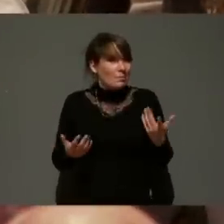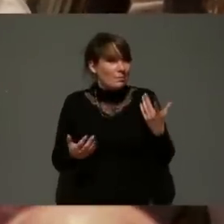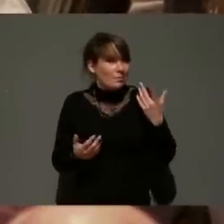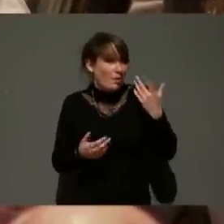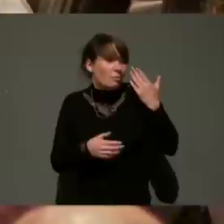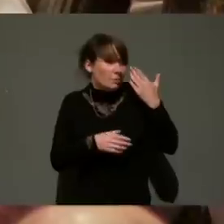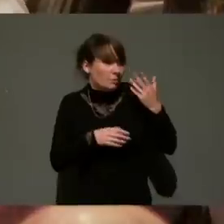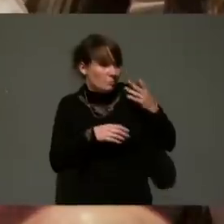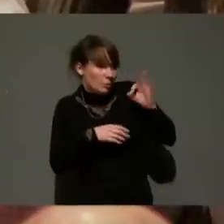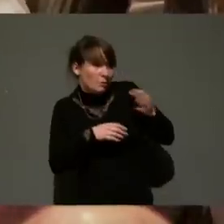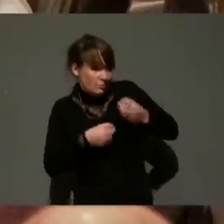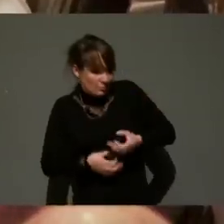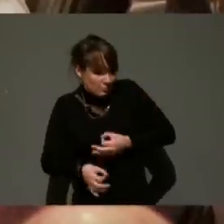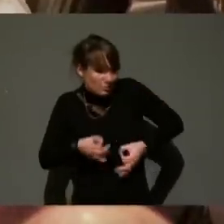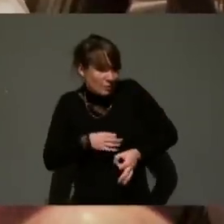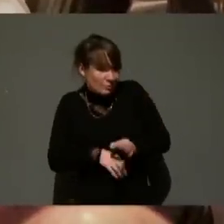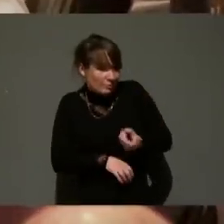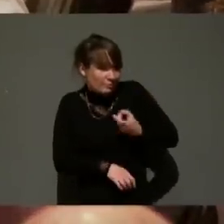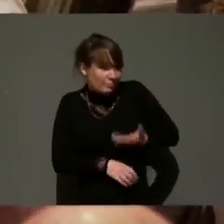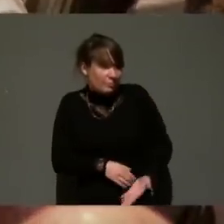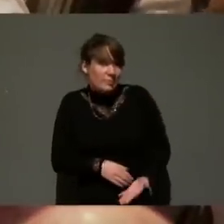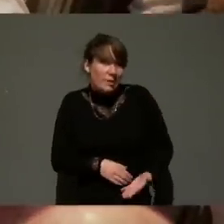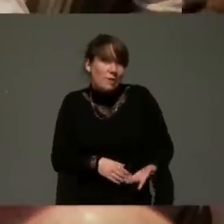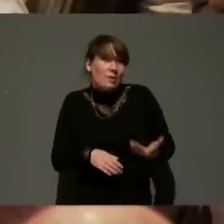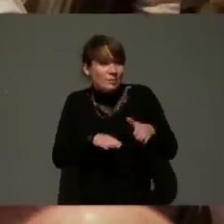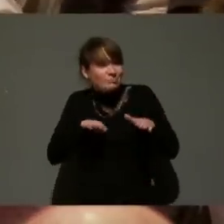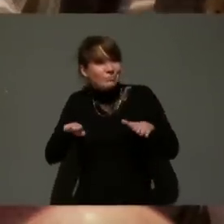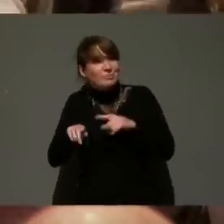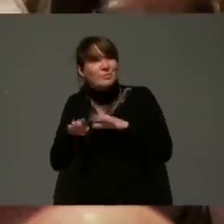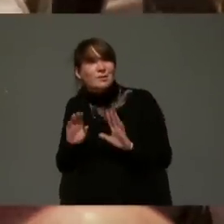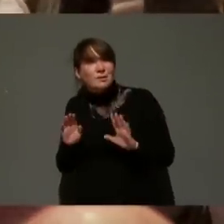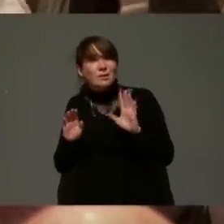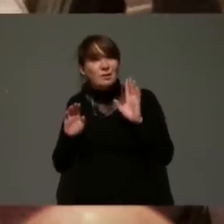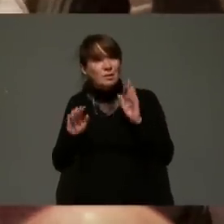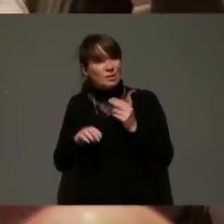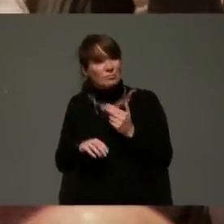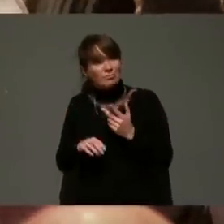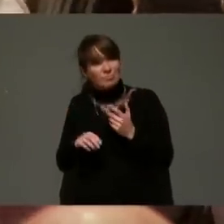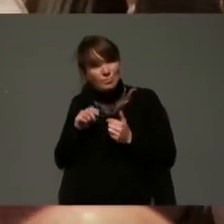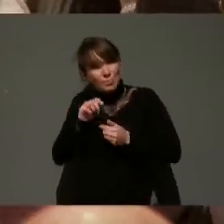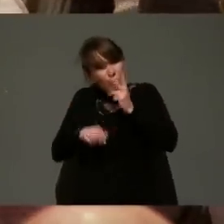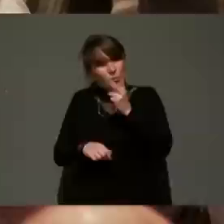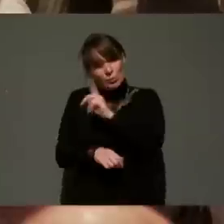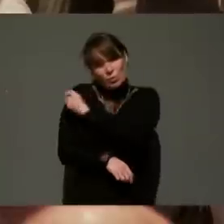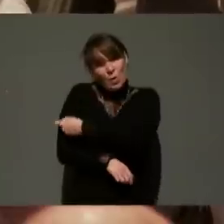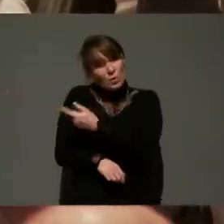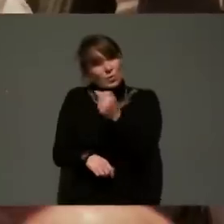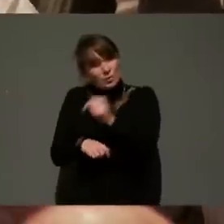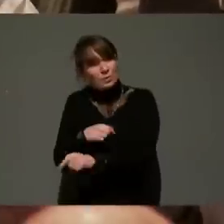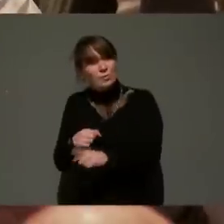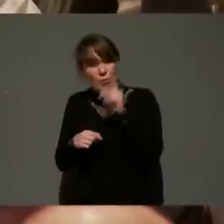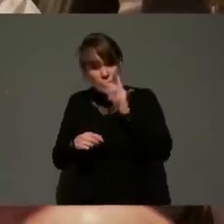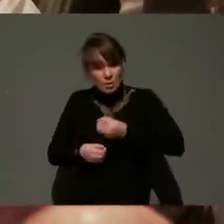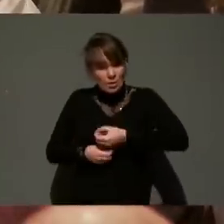la pratique du sport, on peut avoir besoin de plus de pratiques de sport, plus de quantité de sport pour ressentir